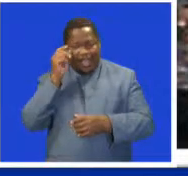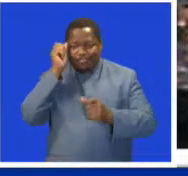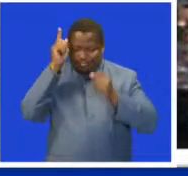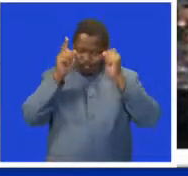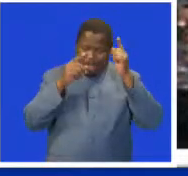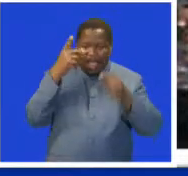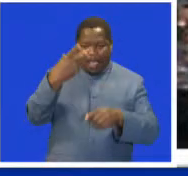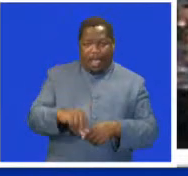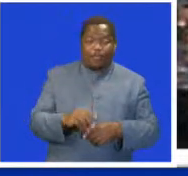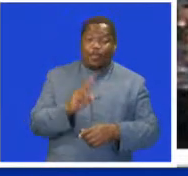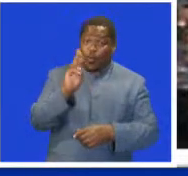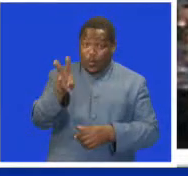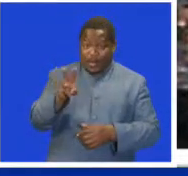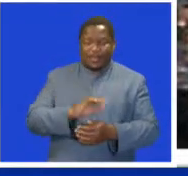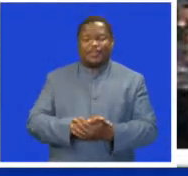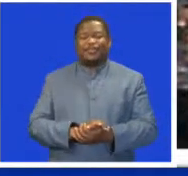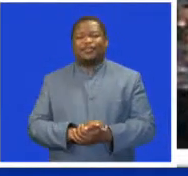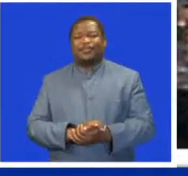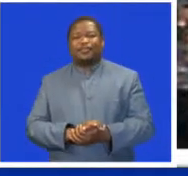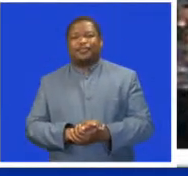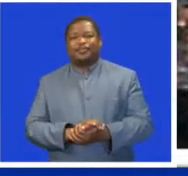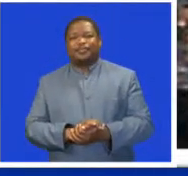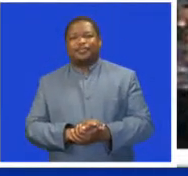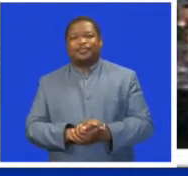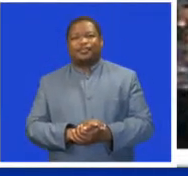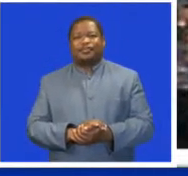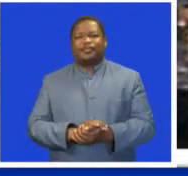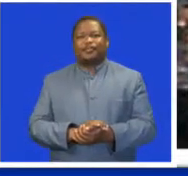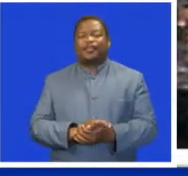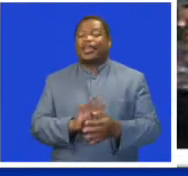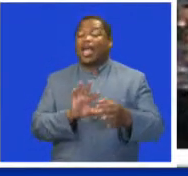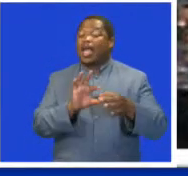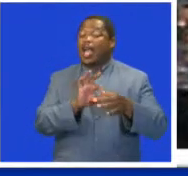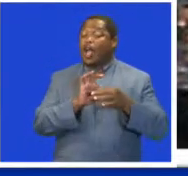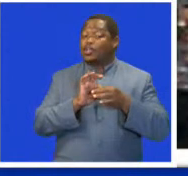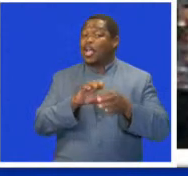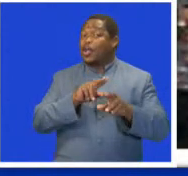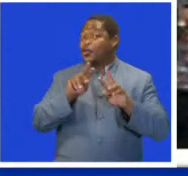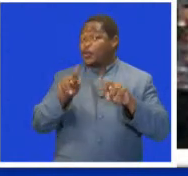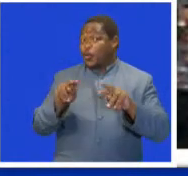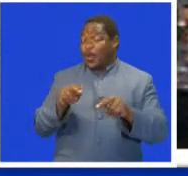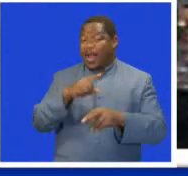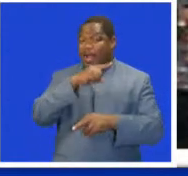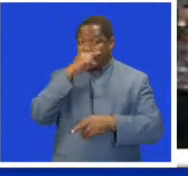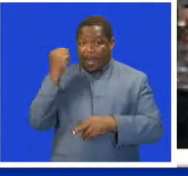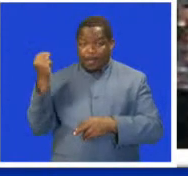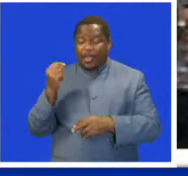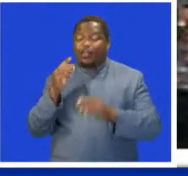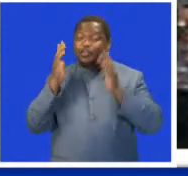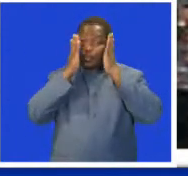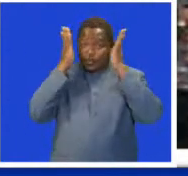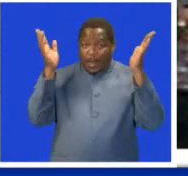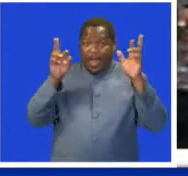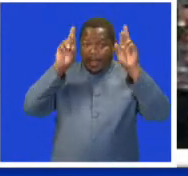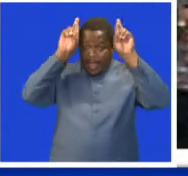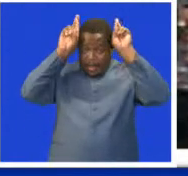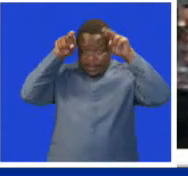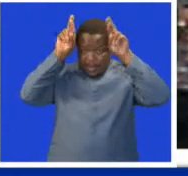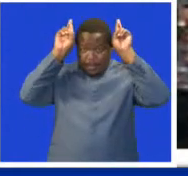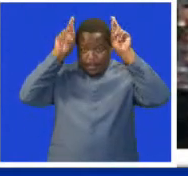Belibandla lebafuyi balogwaja kuleli yeSwatini Rabbits Farmers Club bathi kumgcwaka ukuthi bafuye etindzaweni letahlukene lapha